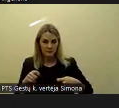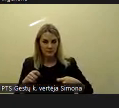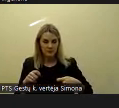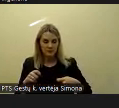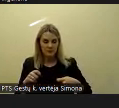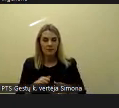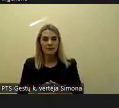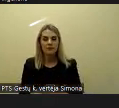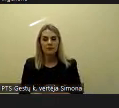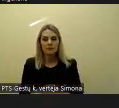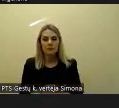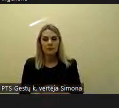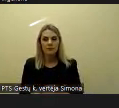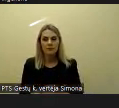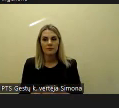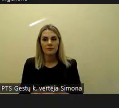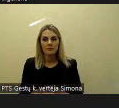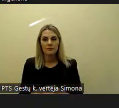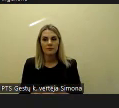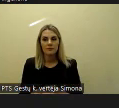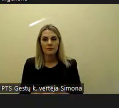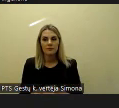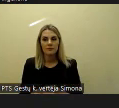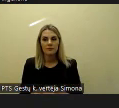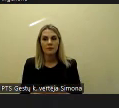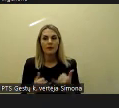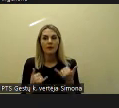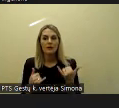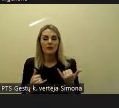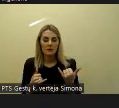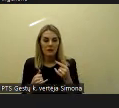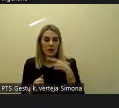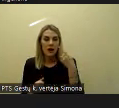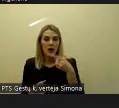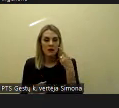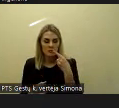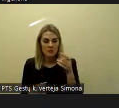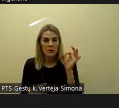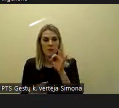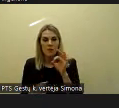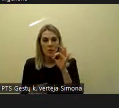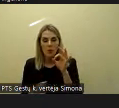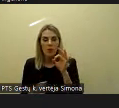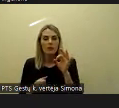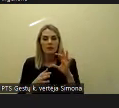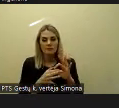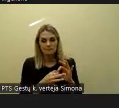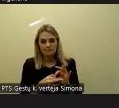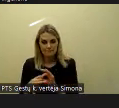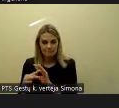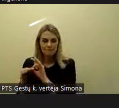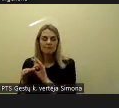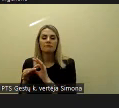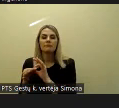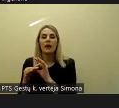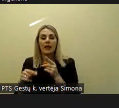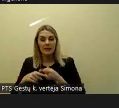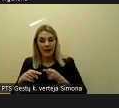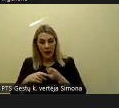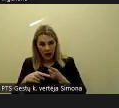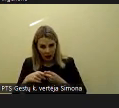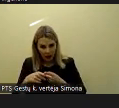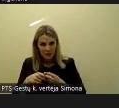programoje. Ir mes čia kalbame apie susietumą ne tik tarp dalykų, bet ir išeinant už tų